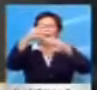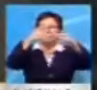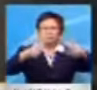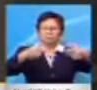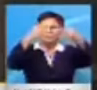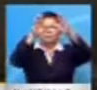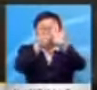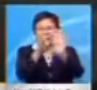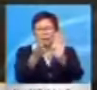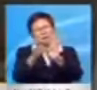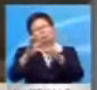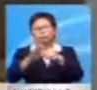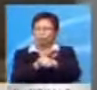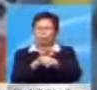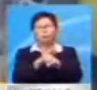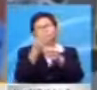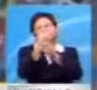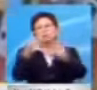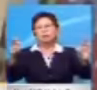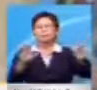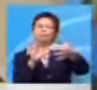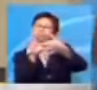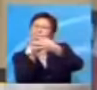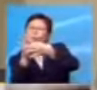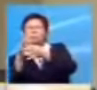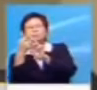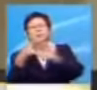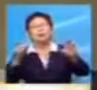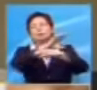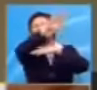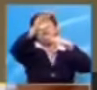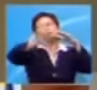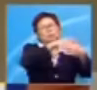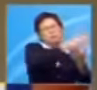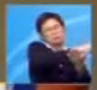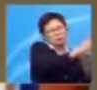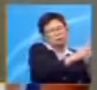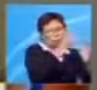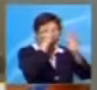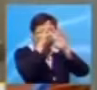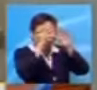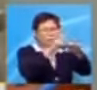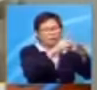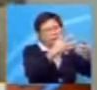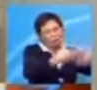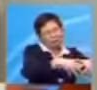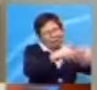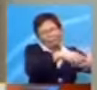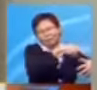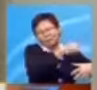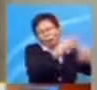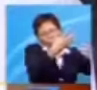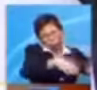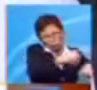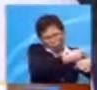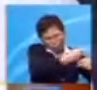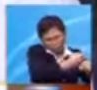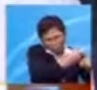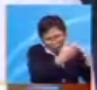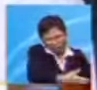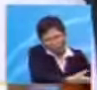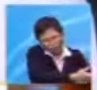sama juga kita lengkap siap so memang semua design ini kita sudah Reka bentuk di kilang dan dengan cara